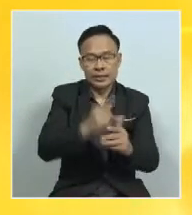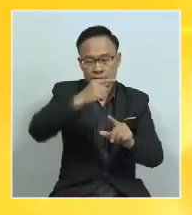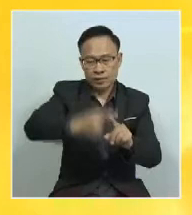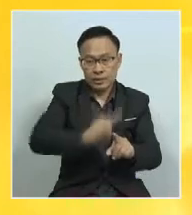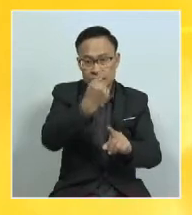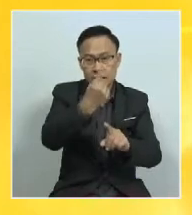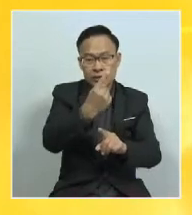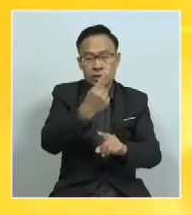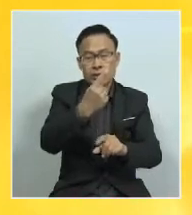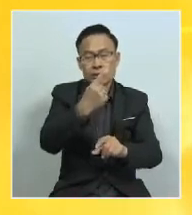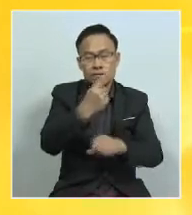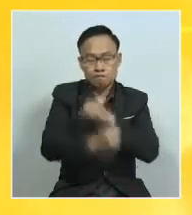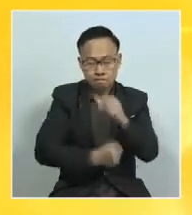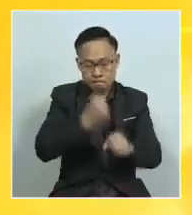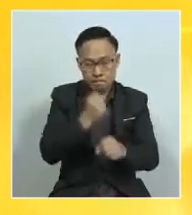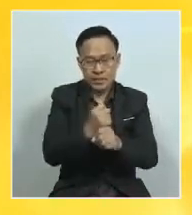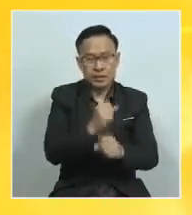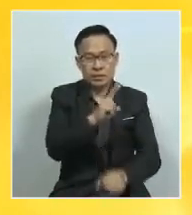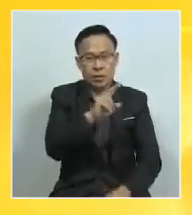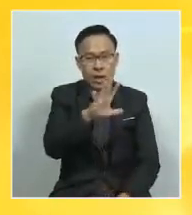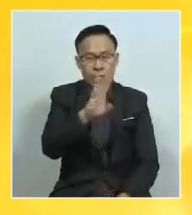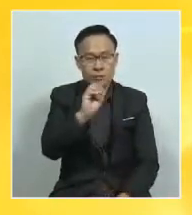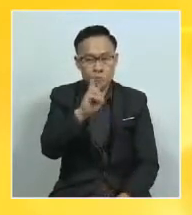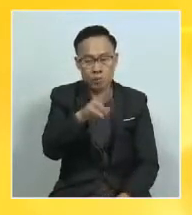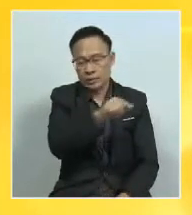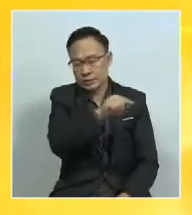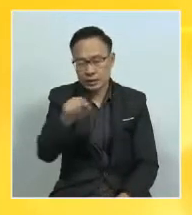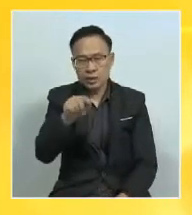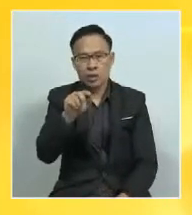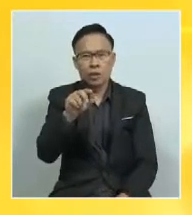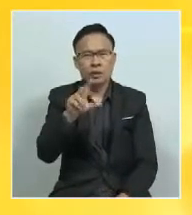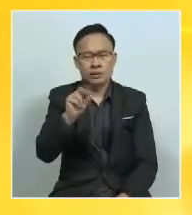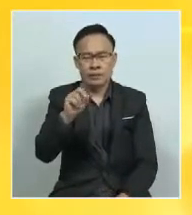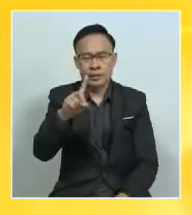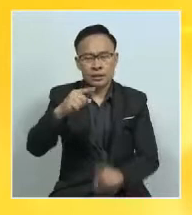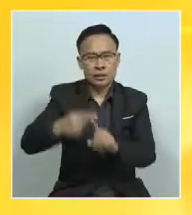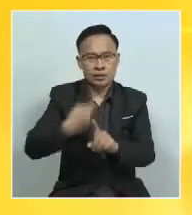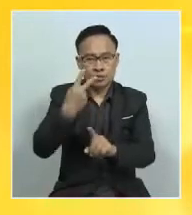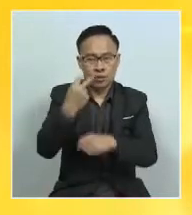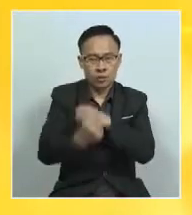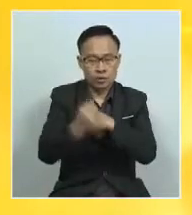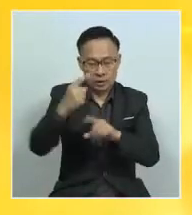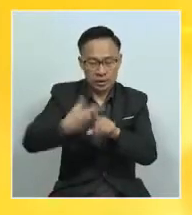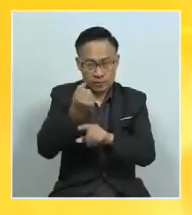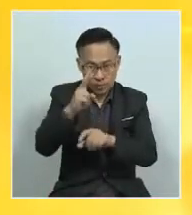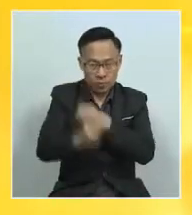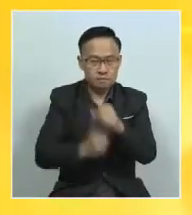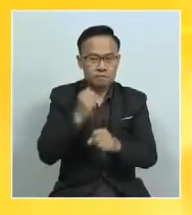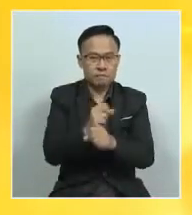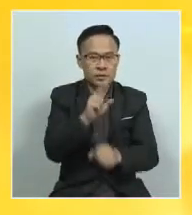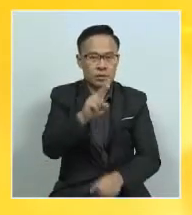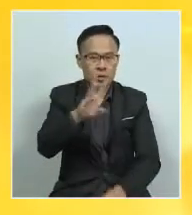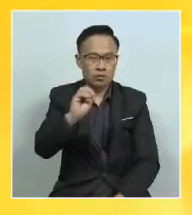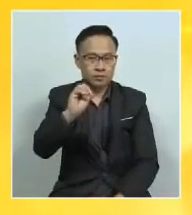ราคมปีนี้2562เหมือนกันแต่ไม่เกิน31ธันวาคม2563เป็นเวลาติดต่อกัน3รอบบัญชี